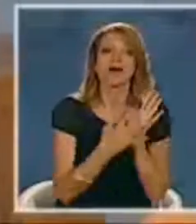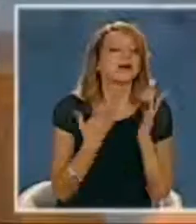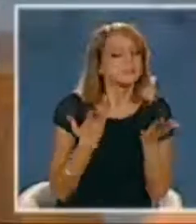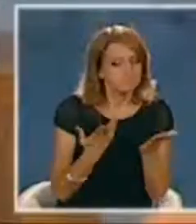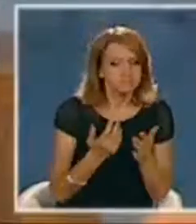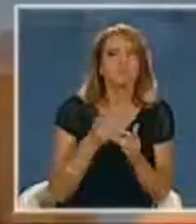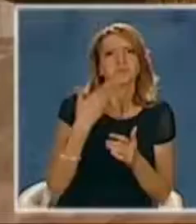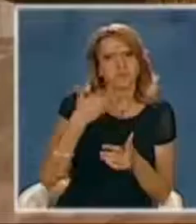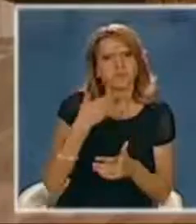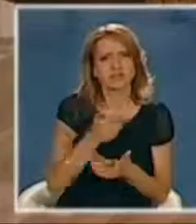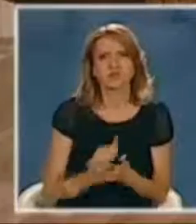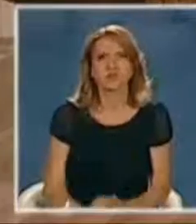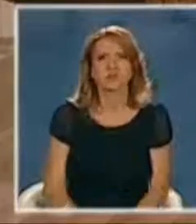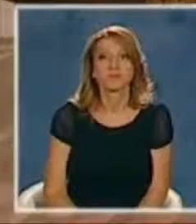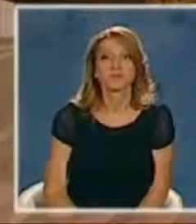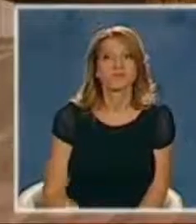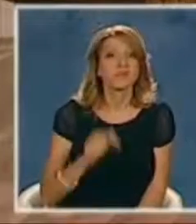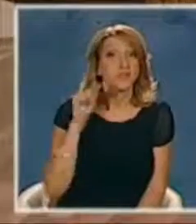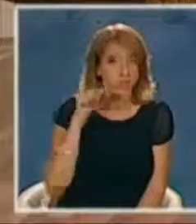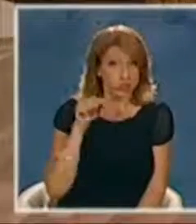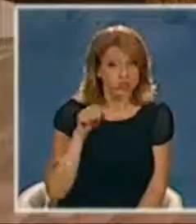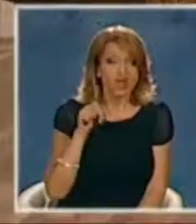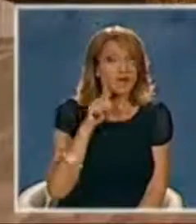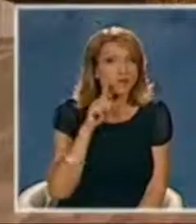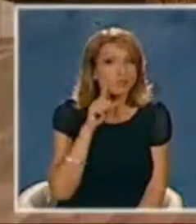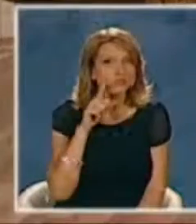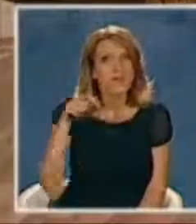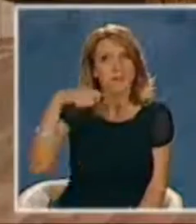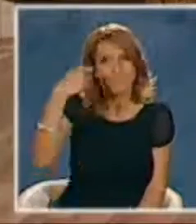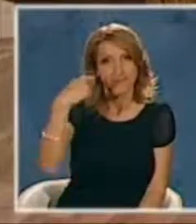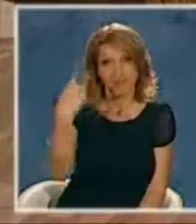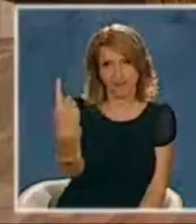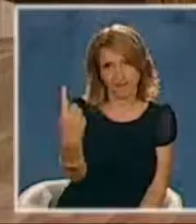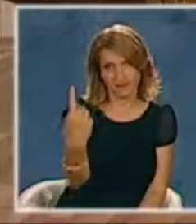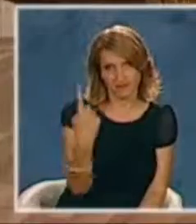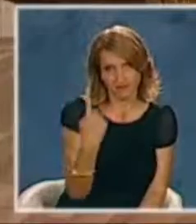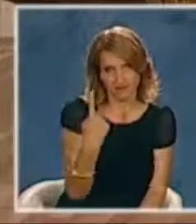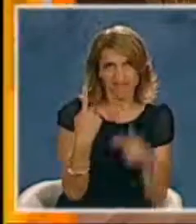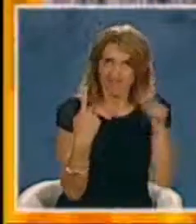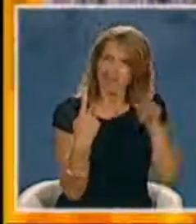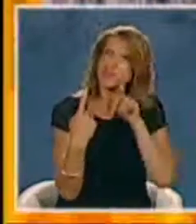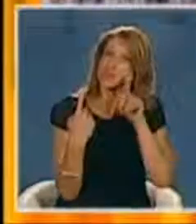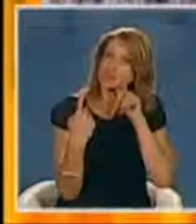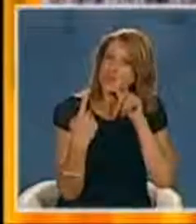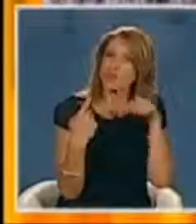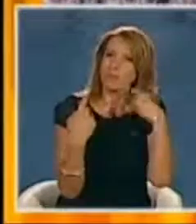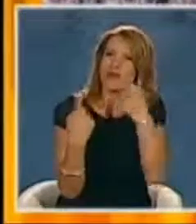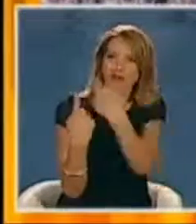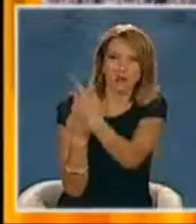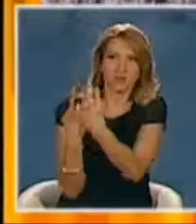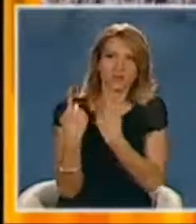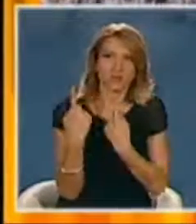случи? Това момче, майката беше дошла при мене, няма да го казвам и малко. Естествено. Да.